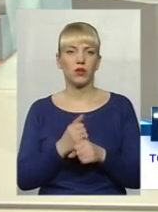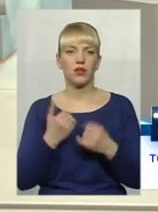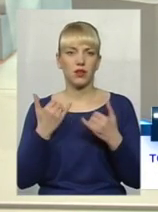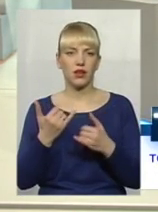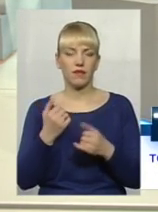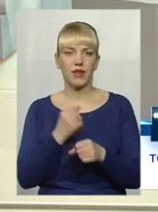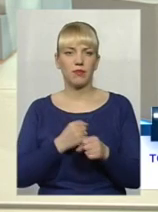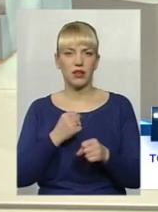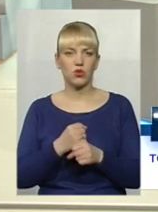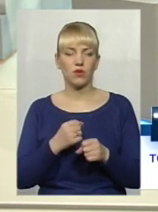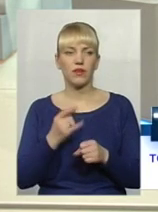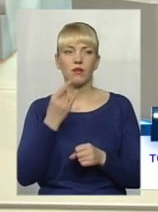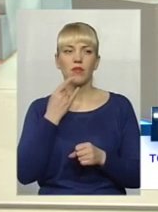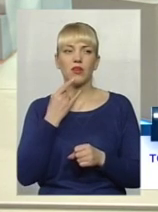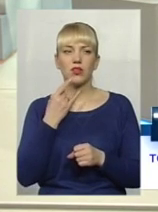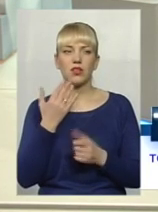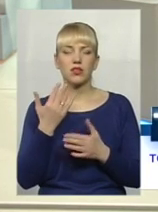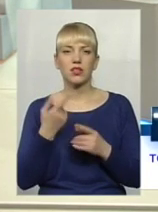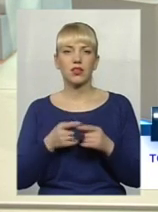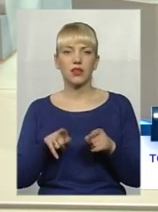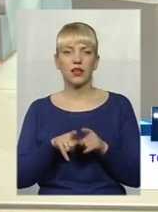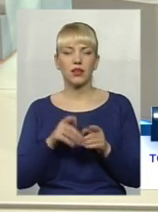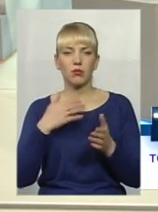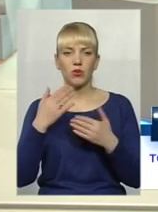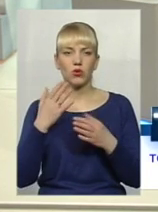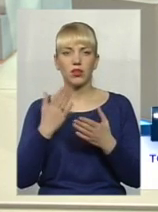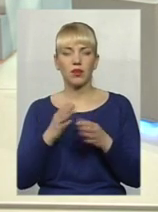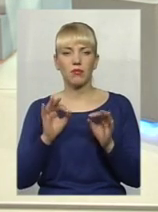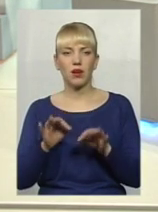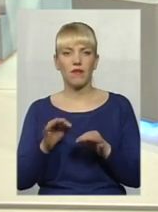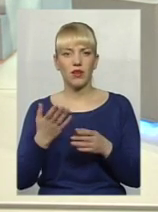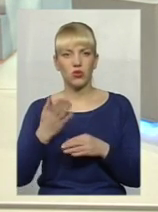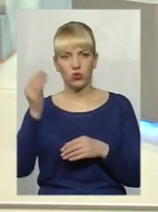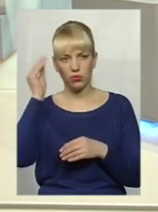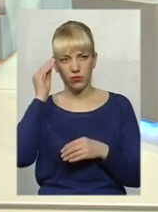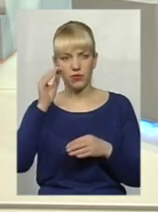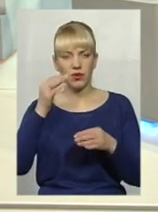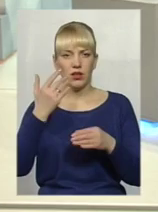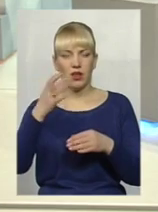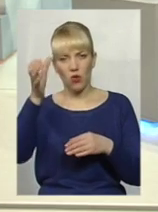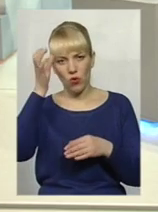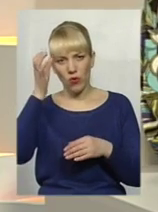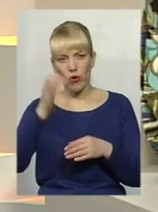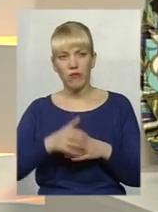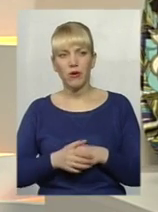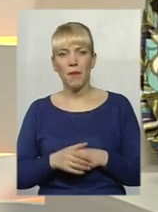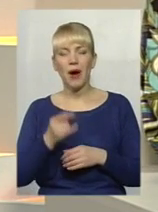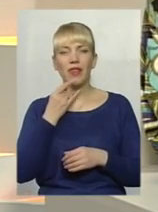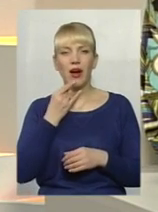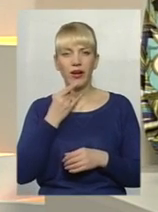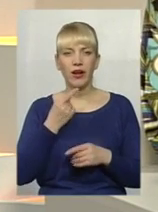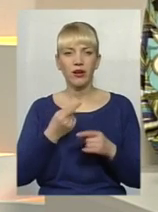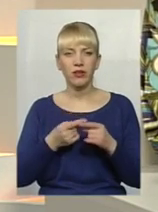батарейок? Наскільки такий підхід до утилізації є правильний з точки зору наукового, з точки зору батарейок, екологу. Я думаю, що